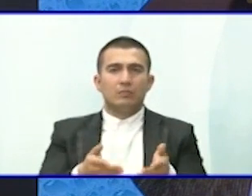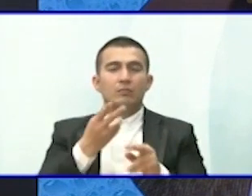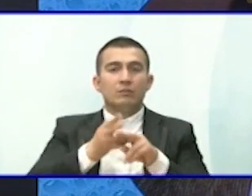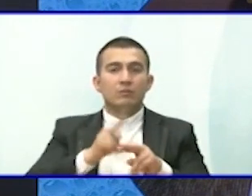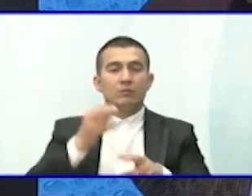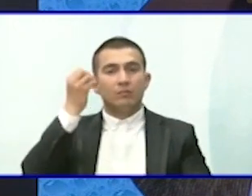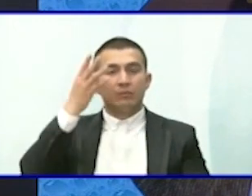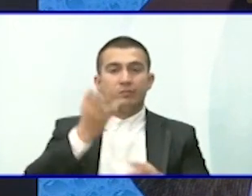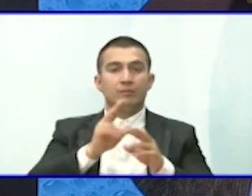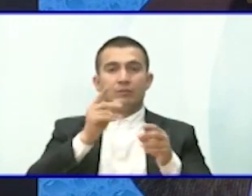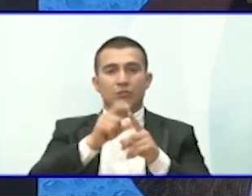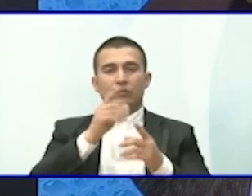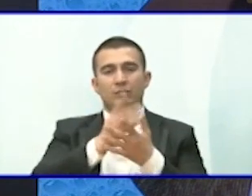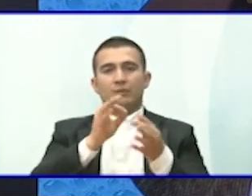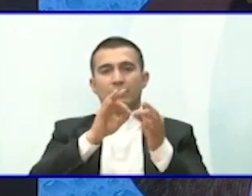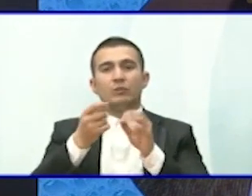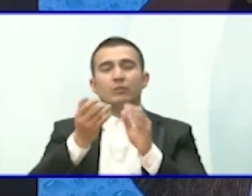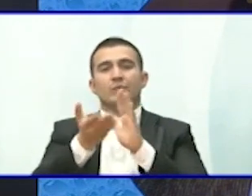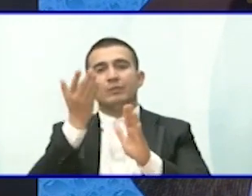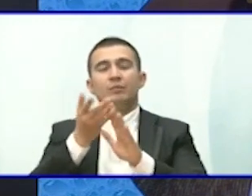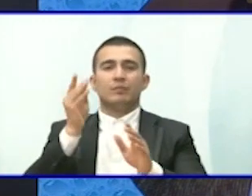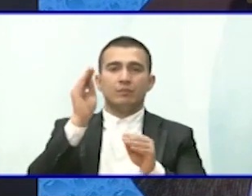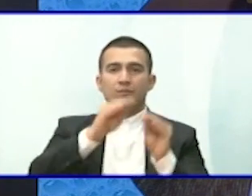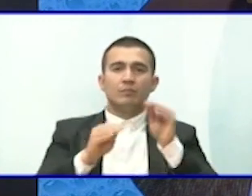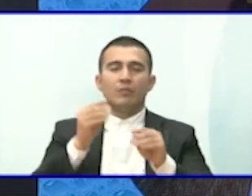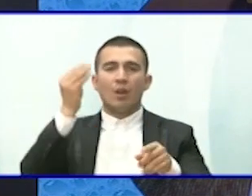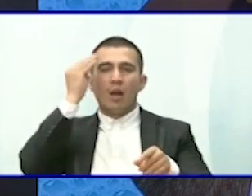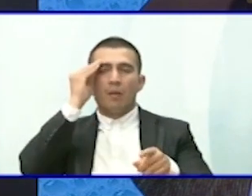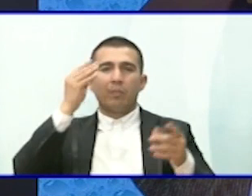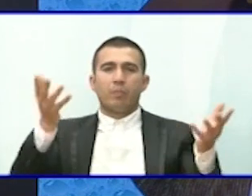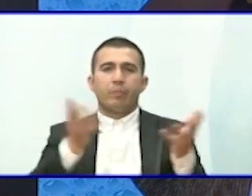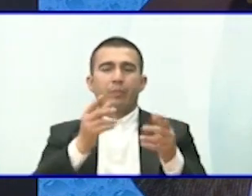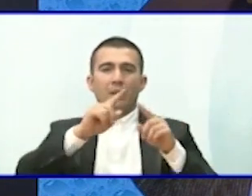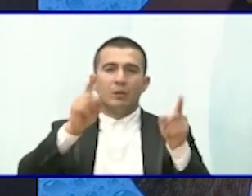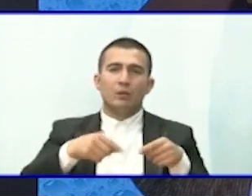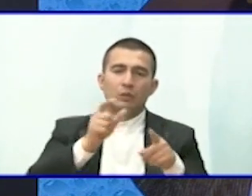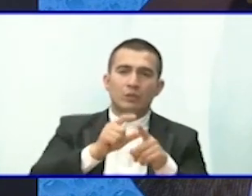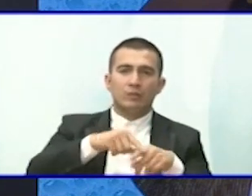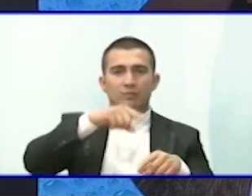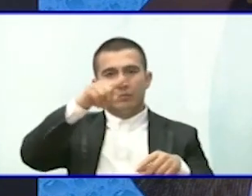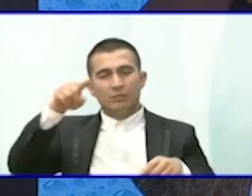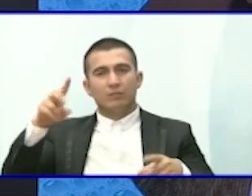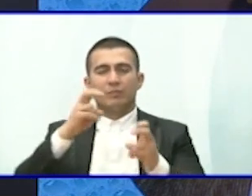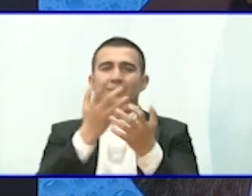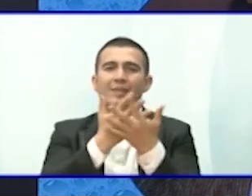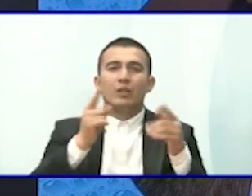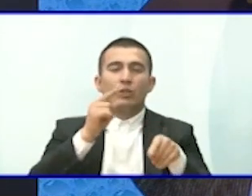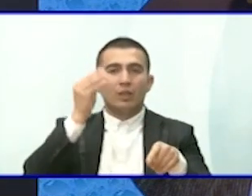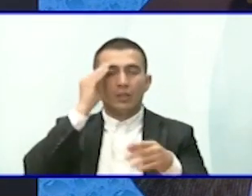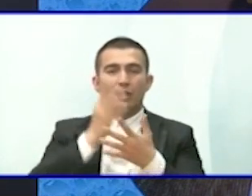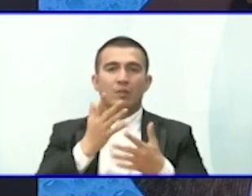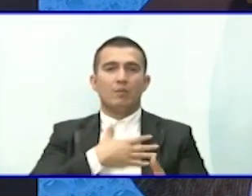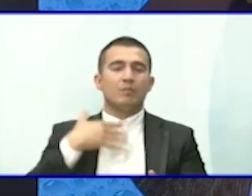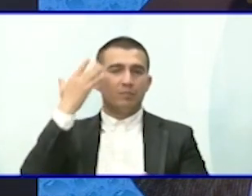предложения я мечтаю о короне я мечтаю о салоне я